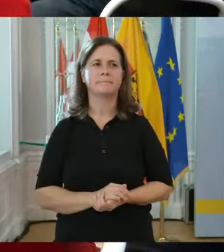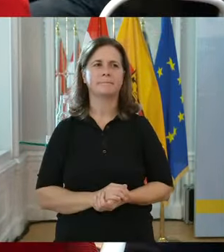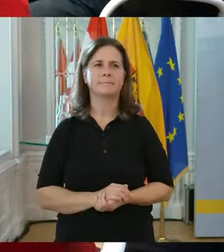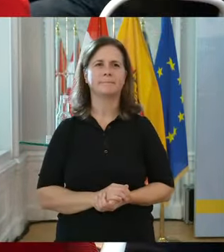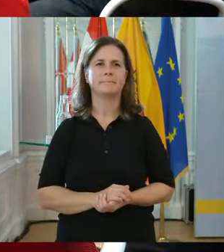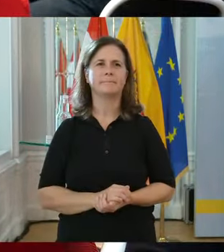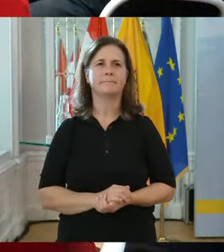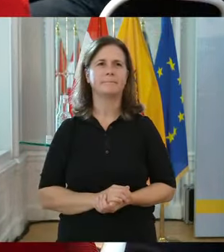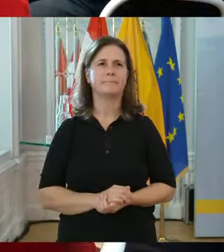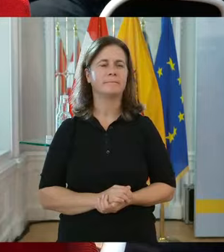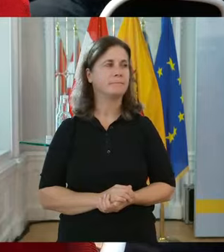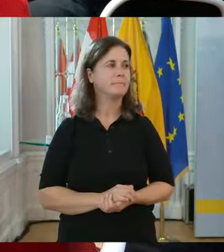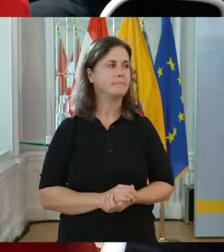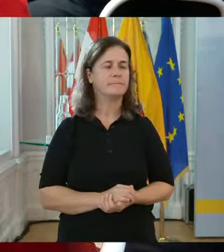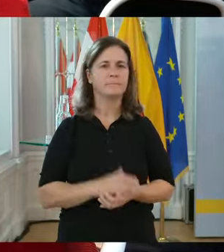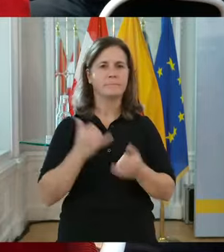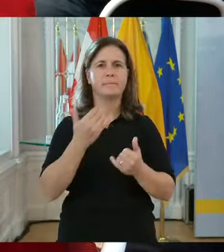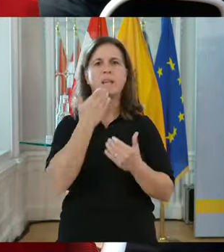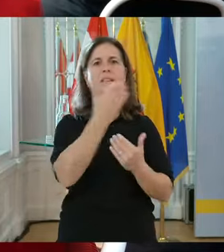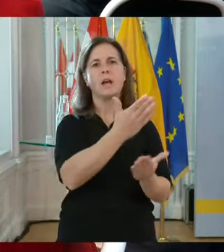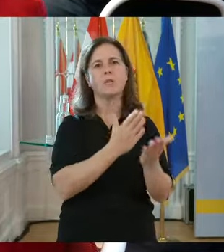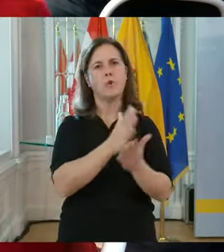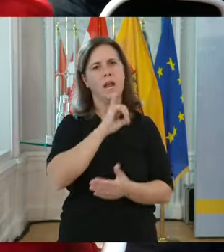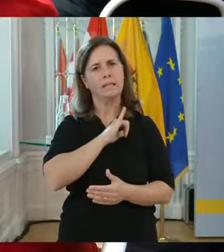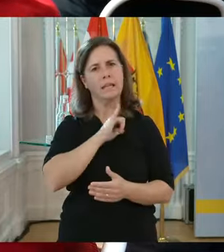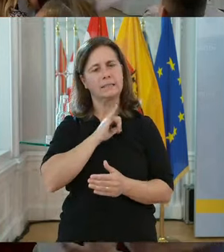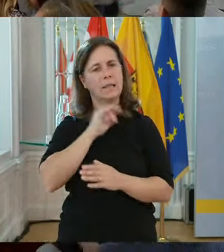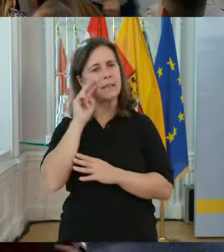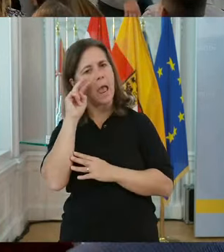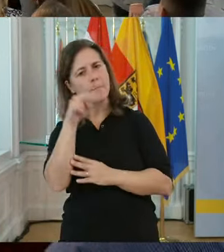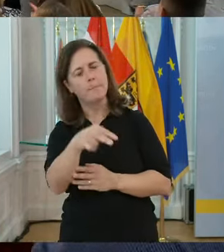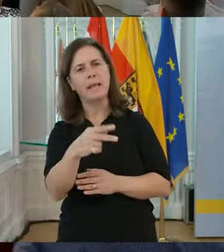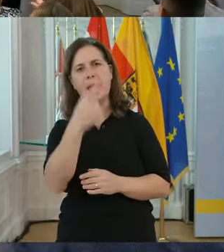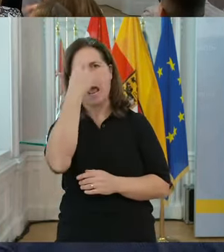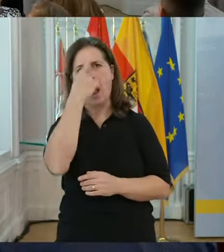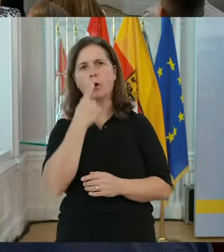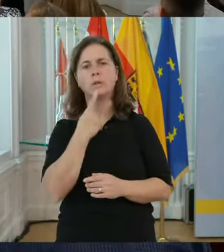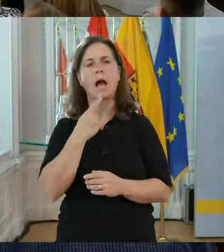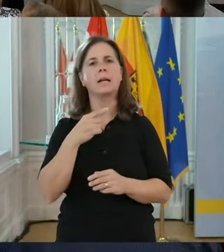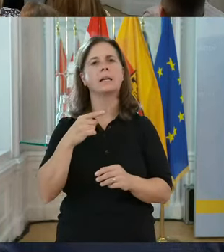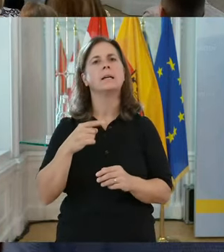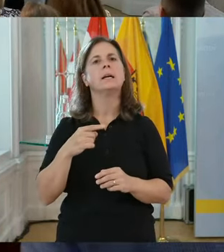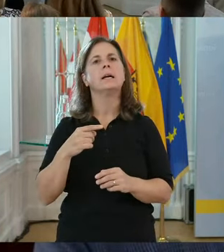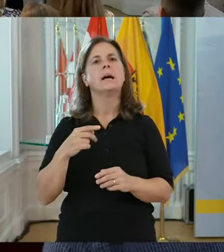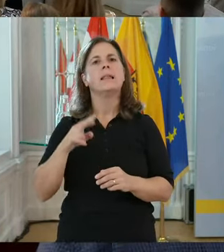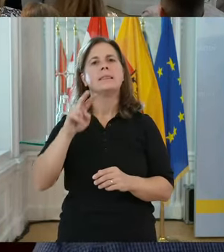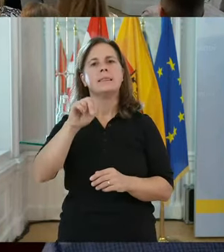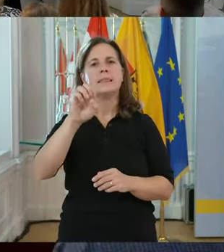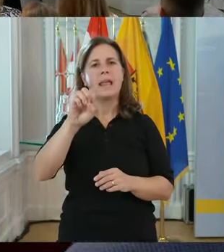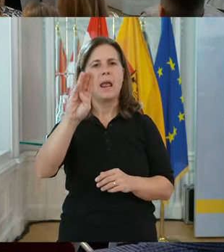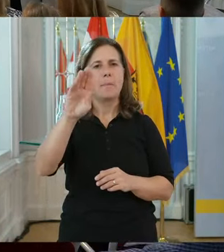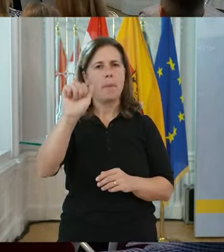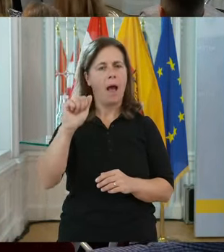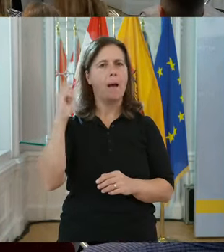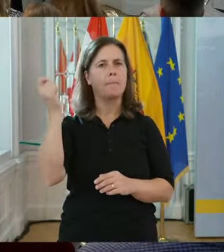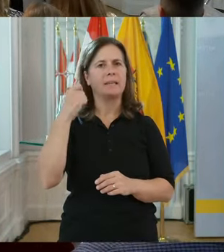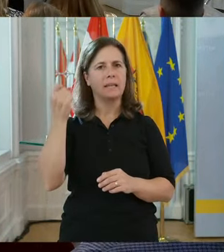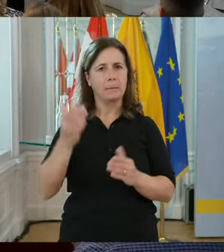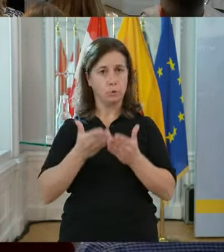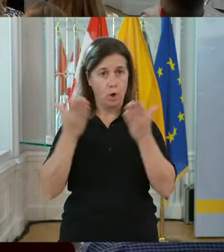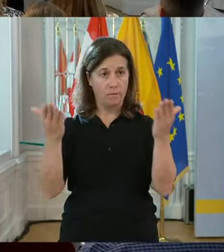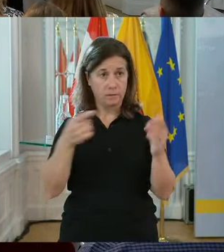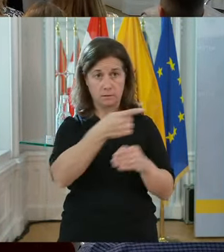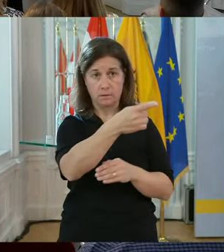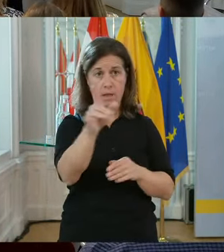Dankeschön, Florian Wabneck, für diese interessanten Einblicke in das autark Neber-Betriebsservice. Damit kann ich gleich anschließen mit der Frage, gibt es